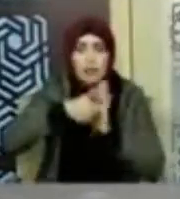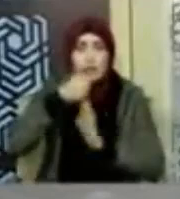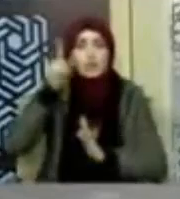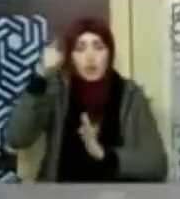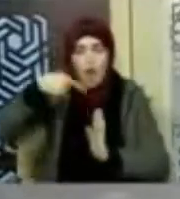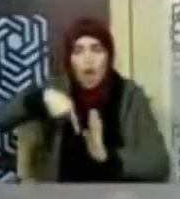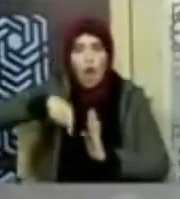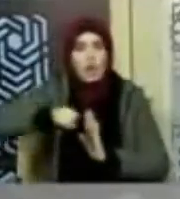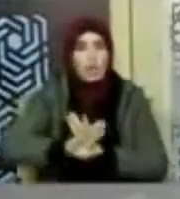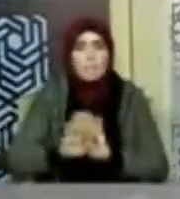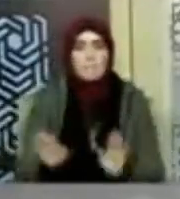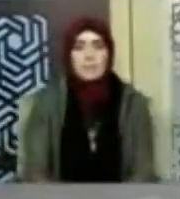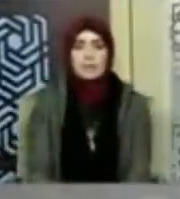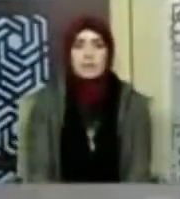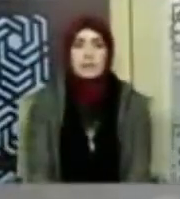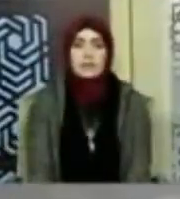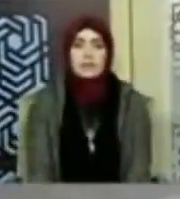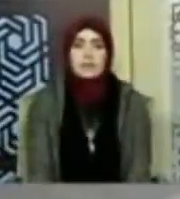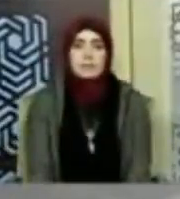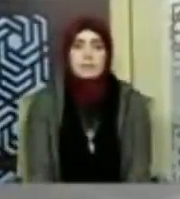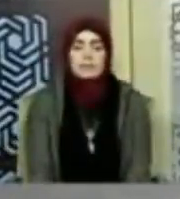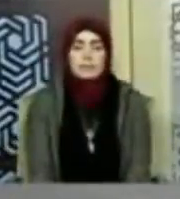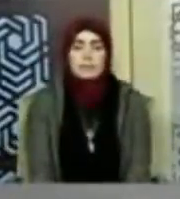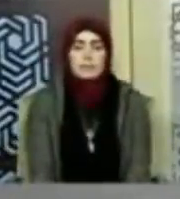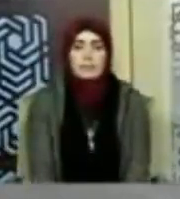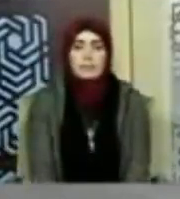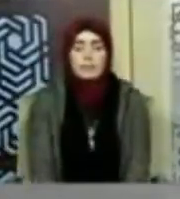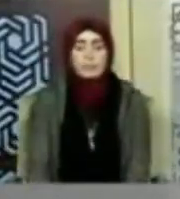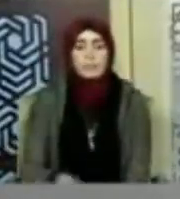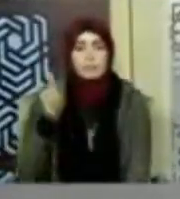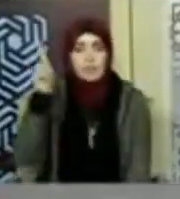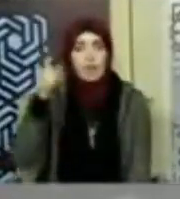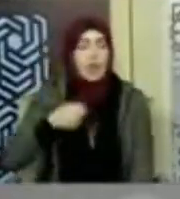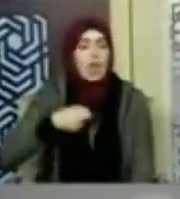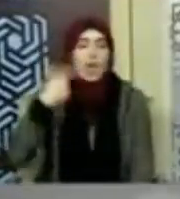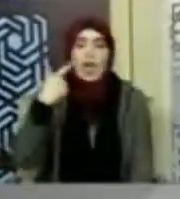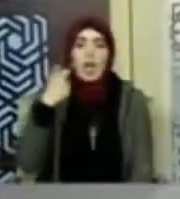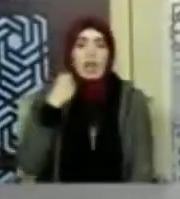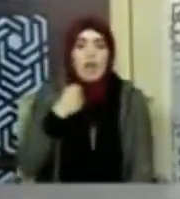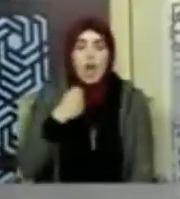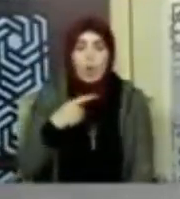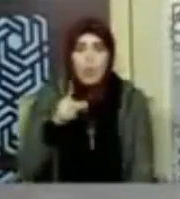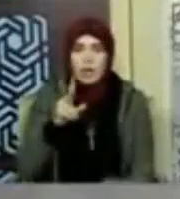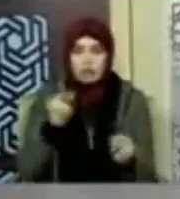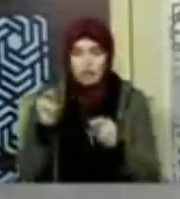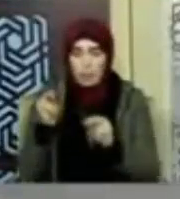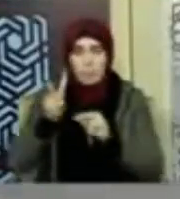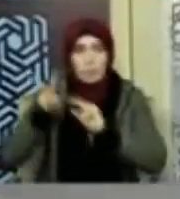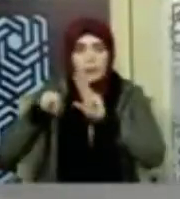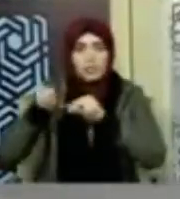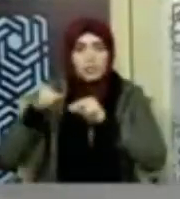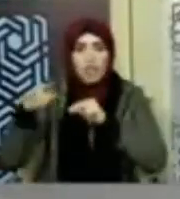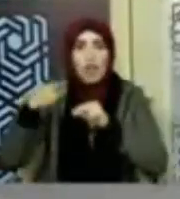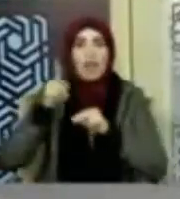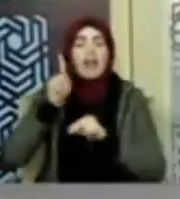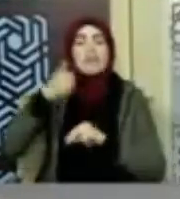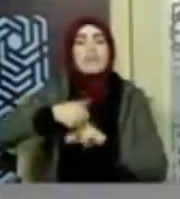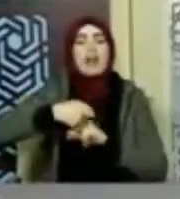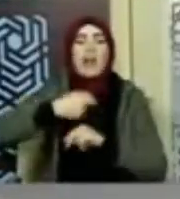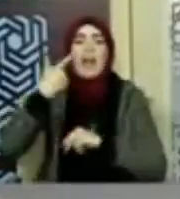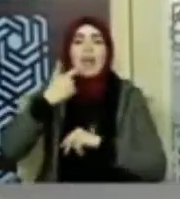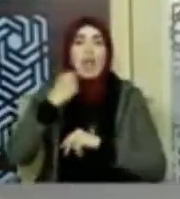الله قريب. سلعة الله غالية. ألا إن سلعة الله